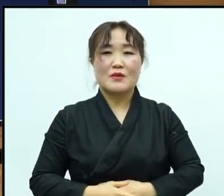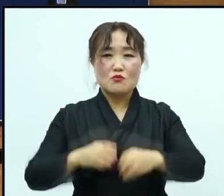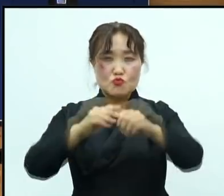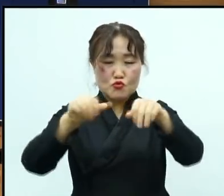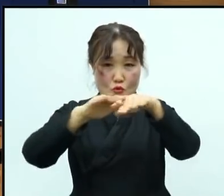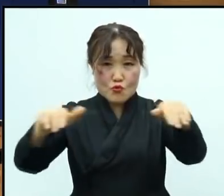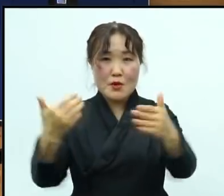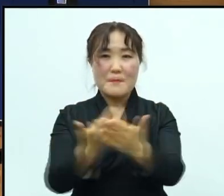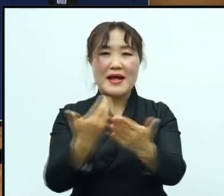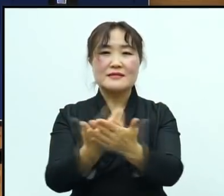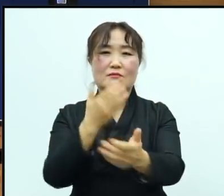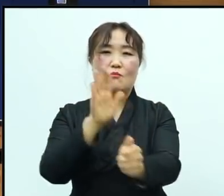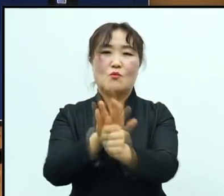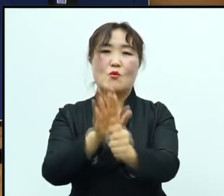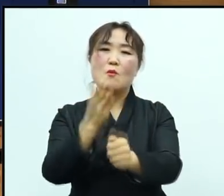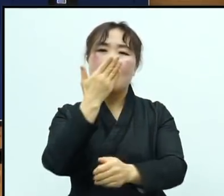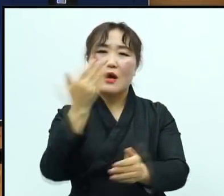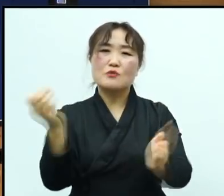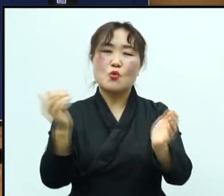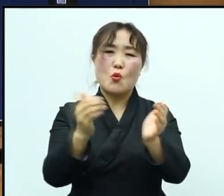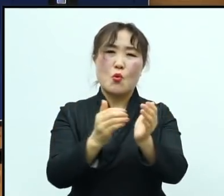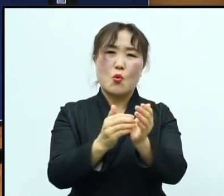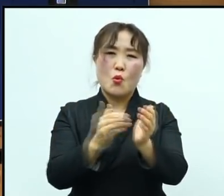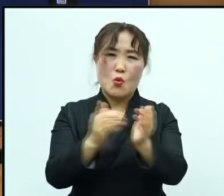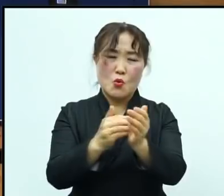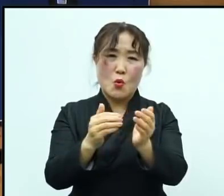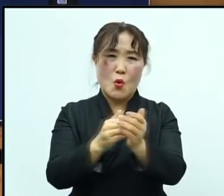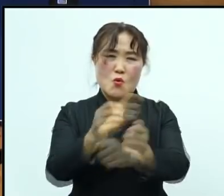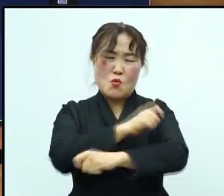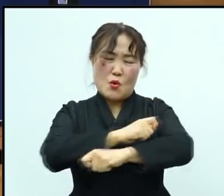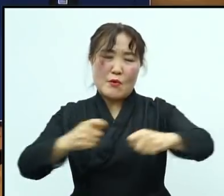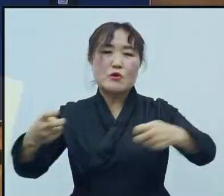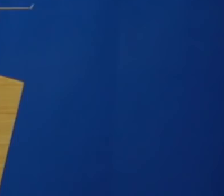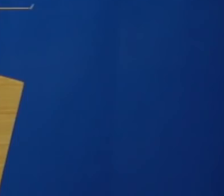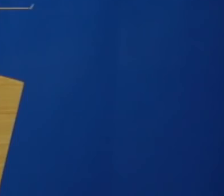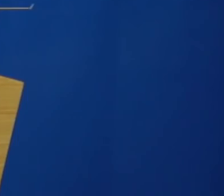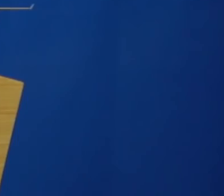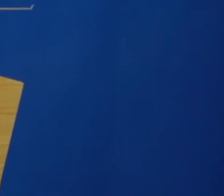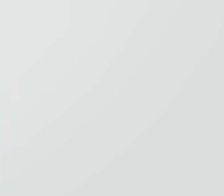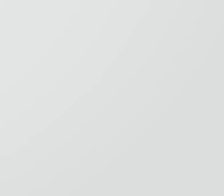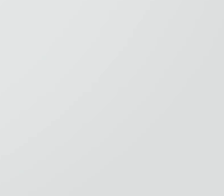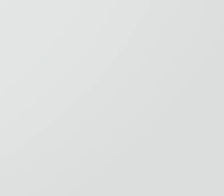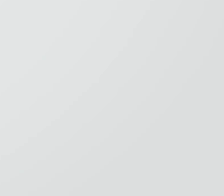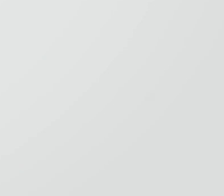균형 발전에 이바지할 수 있도록 광역 교통망부터 확충하겠습니다.